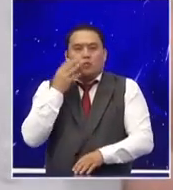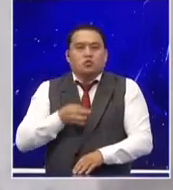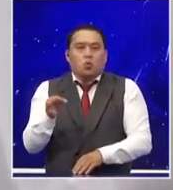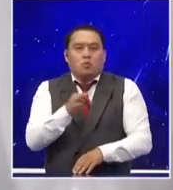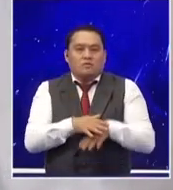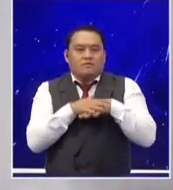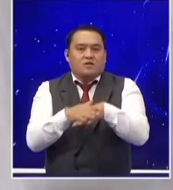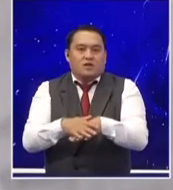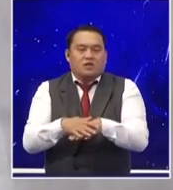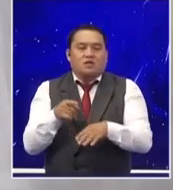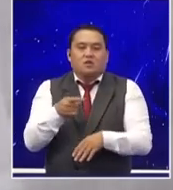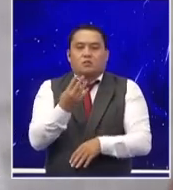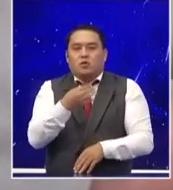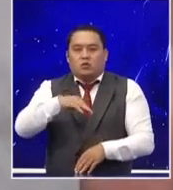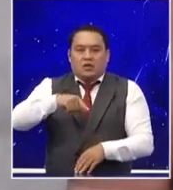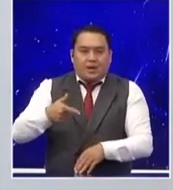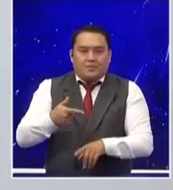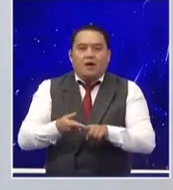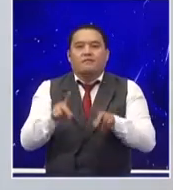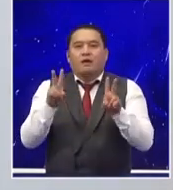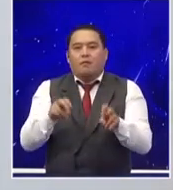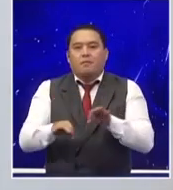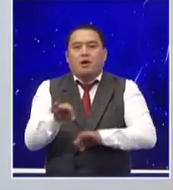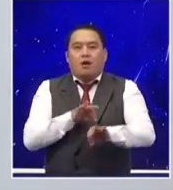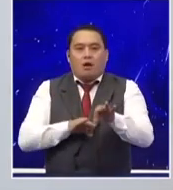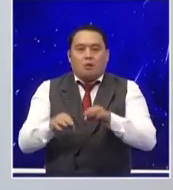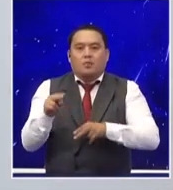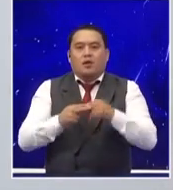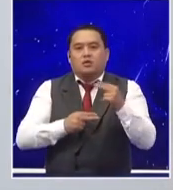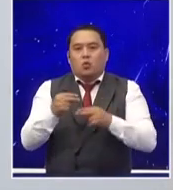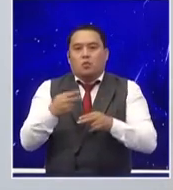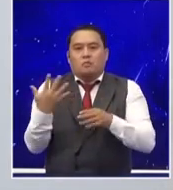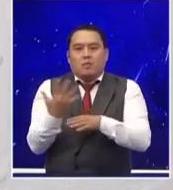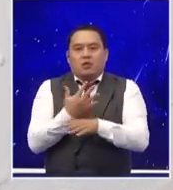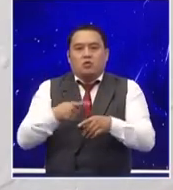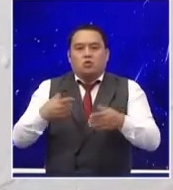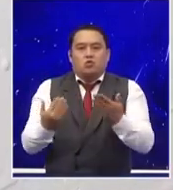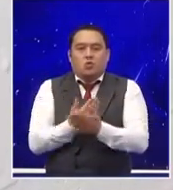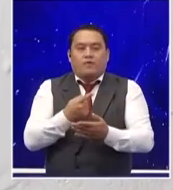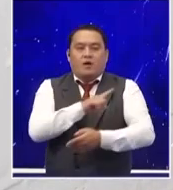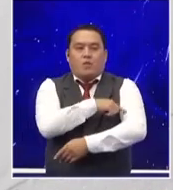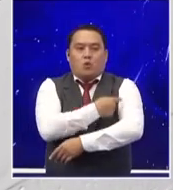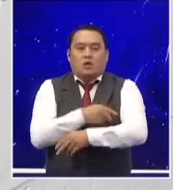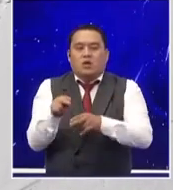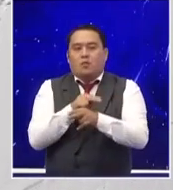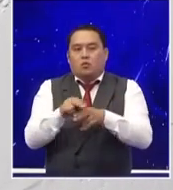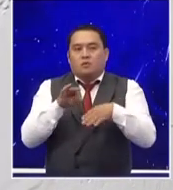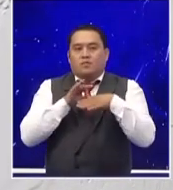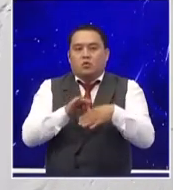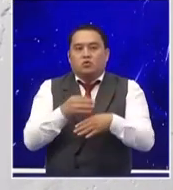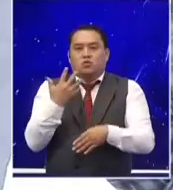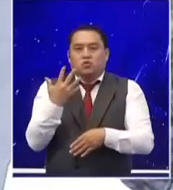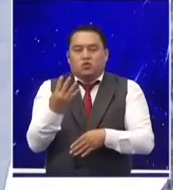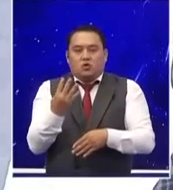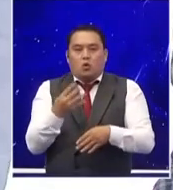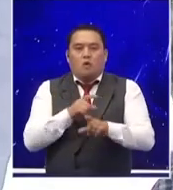выделено свыше полутора миллиардов тенге в рамках проекта будет построено пять новых медучреждений капитальный ремонт ведется и на 4